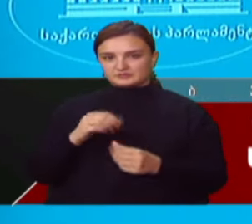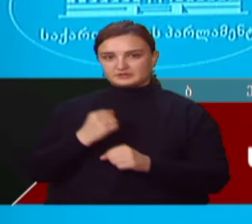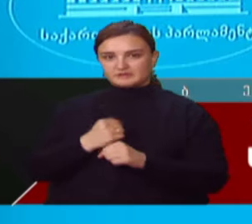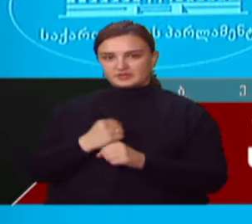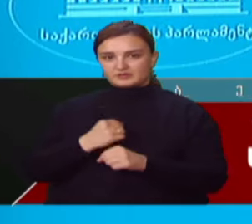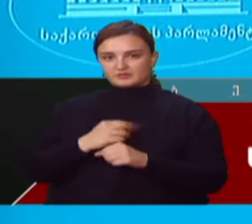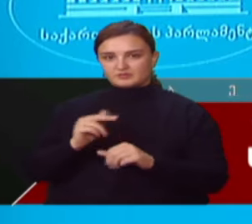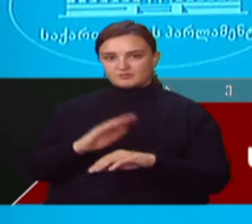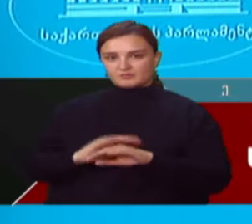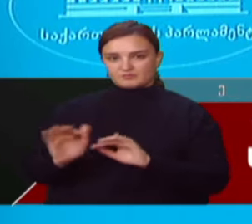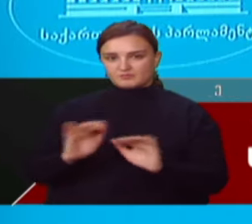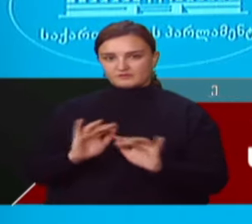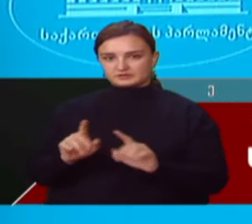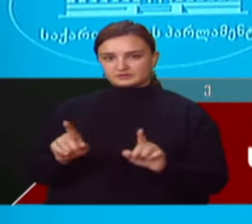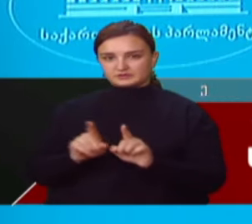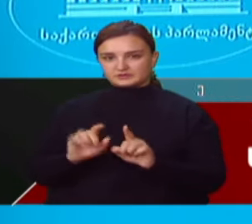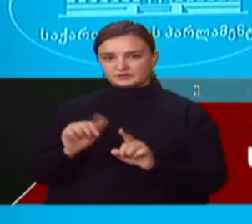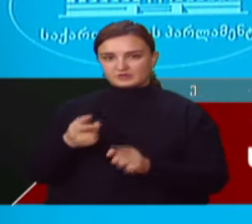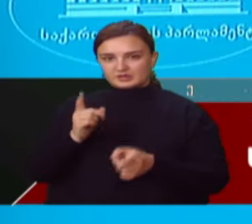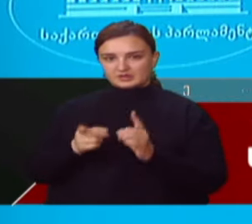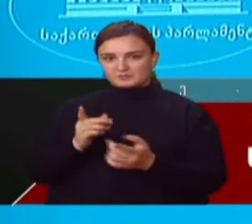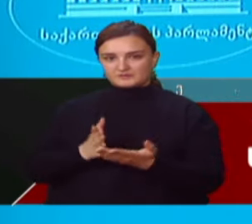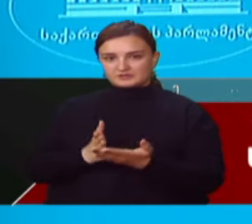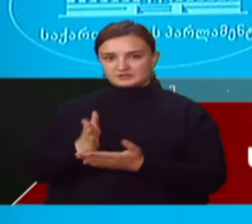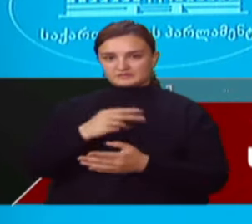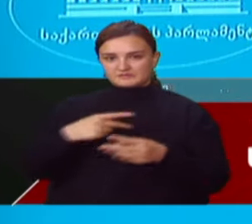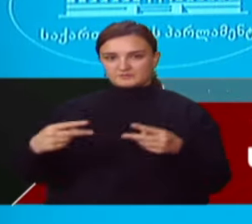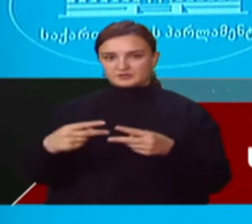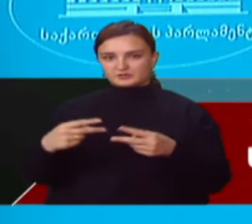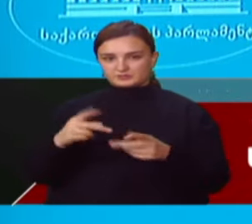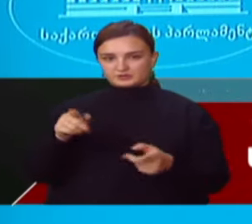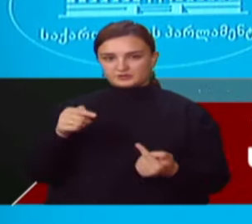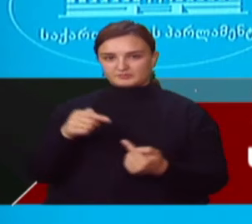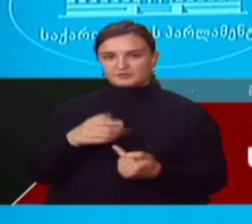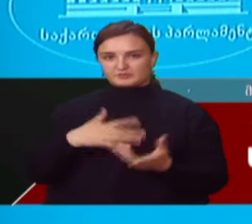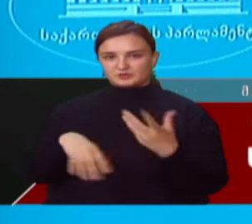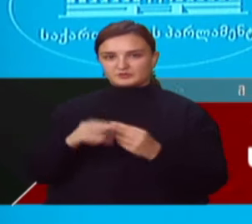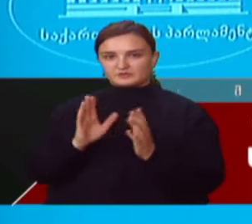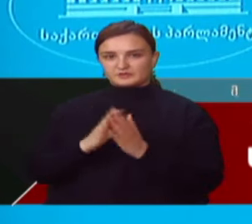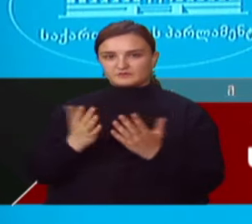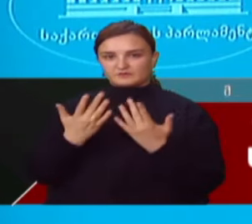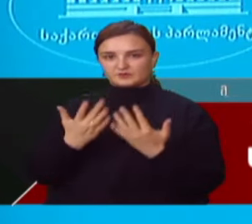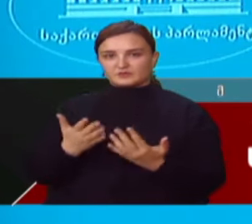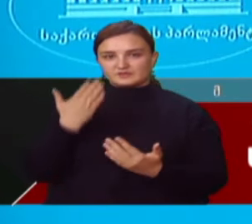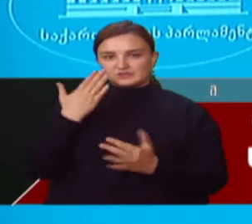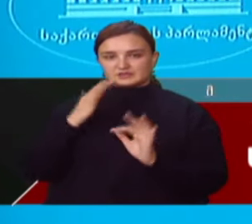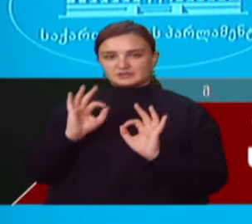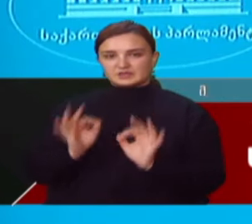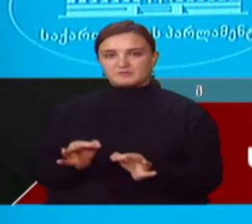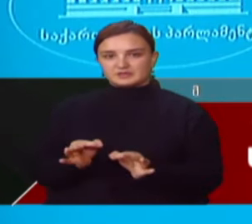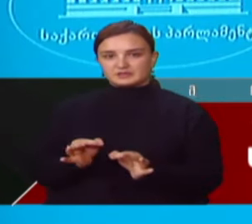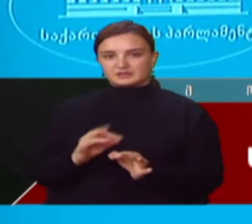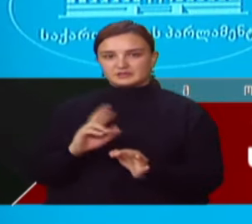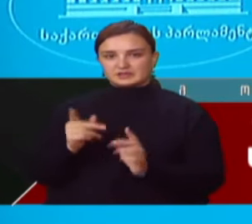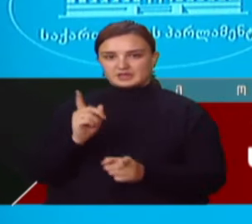გავაკეთოთ და მოვიქცეთ ისე, როგორც ნამდვილ სტრატეგიულ პარტნიორებს შეეფერება. ჩვენ ვითხოვთ სამართლიან